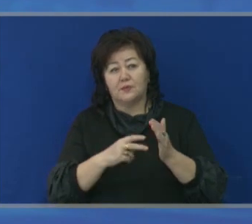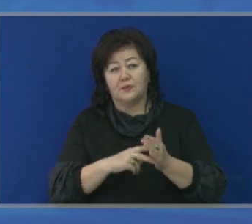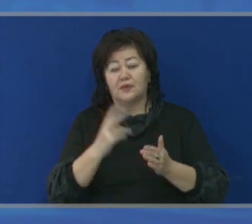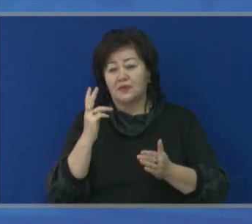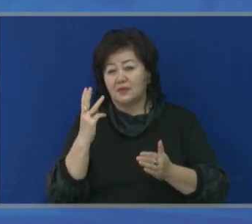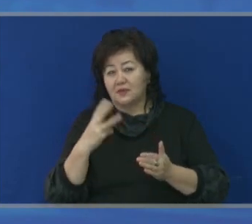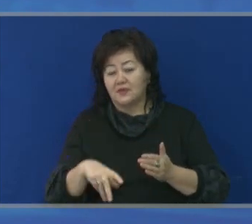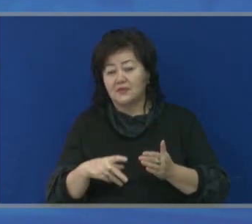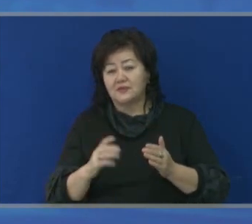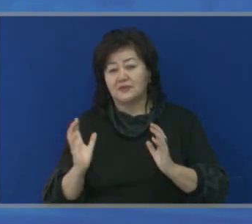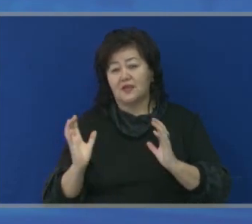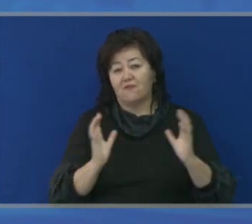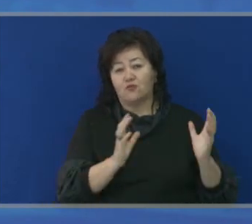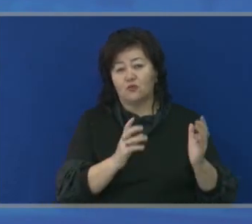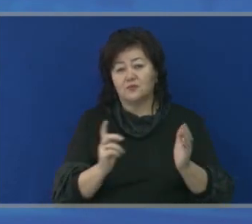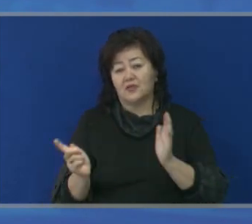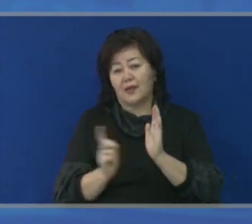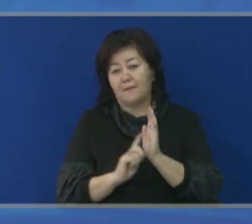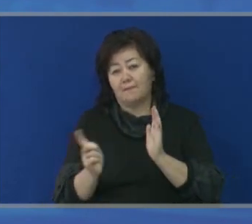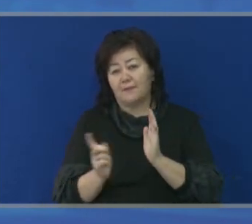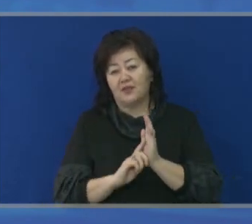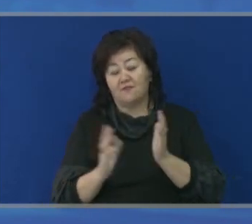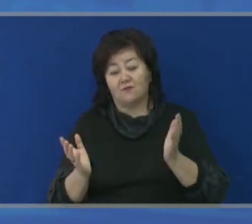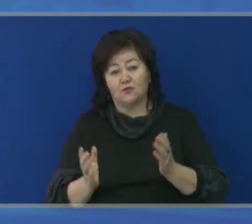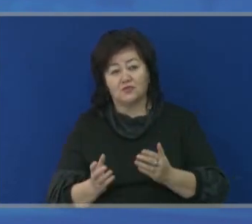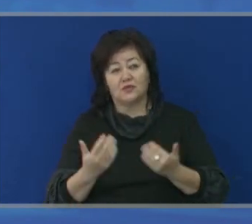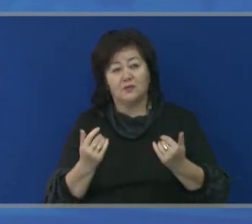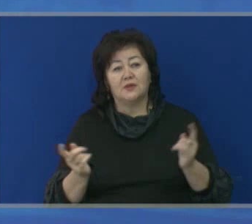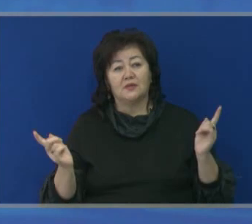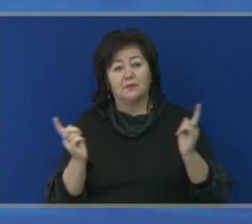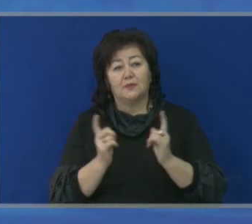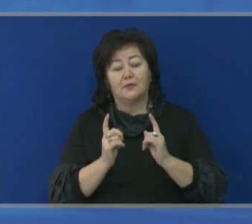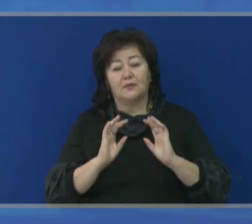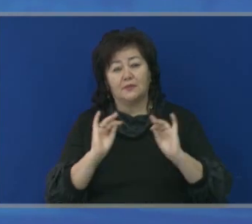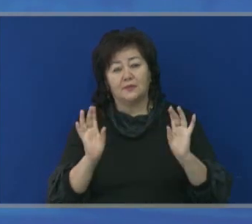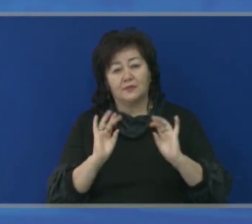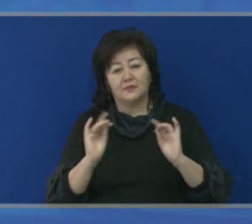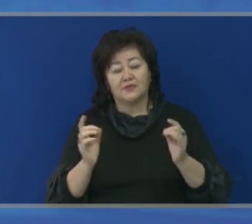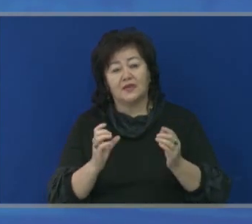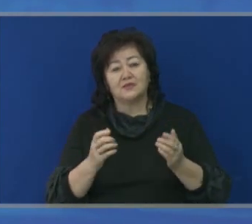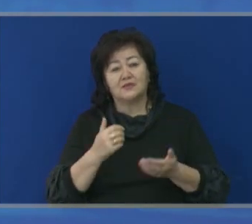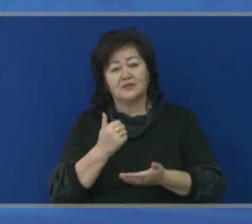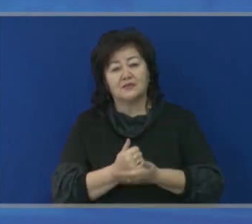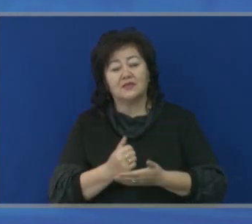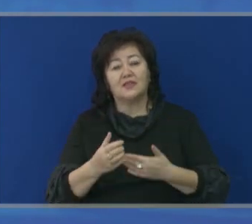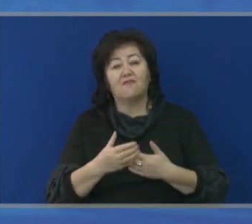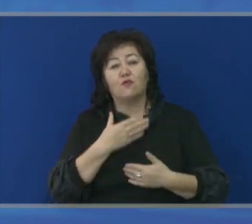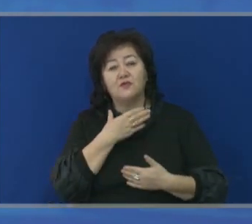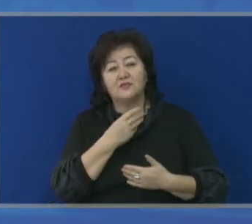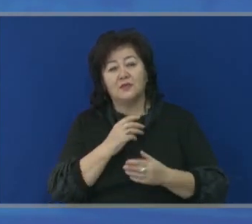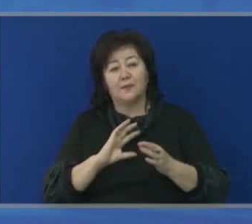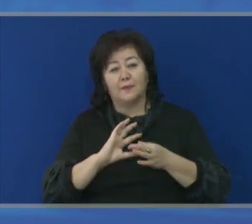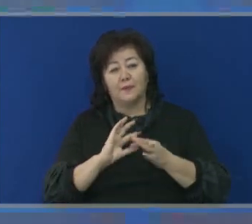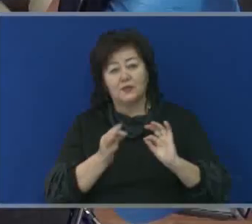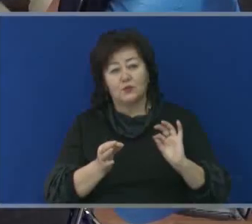30 пассажирских автобусов для перевозок. Об этом было сказано на встрече главы города Нурбола Нурсагатова с членами общественного совета. Подробнее в